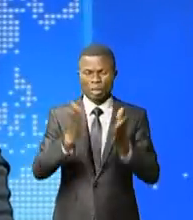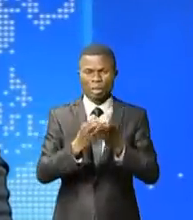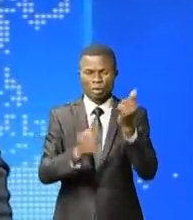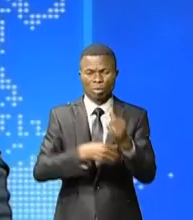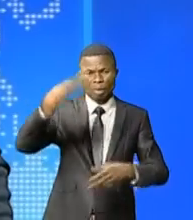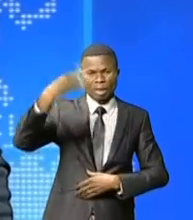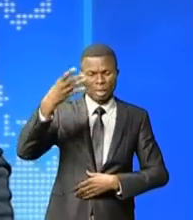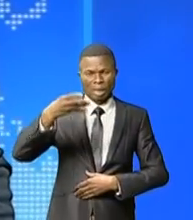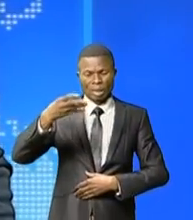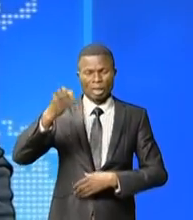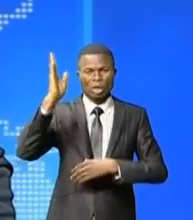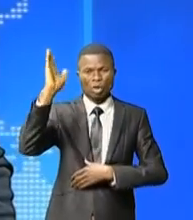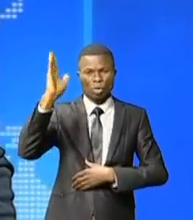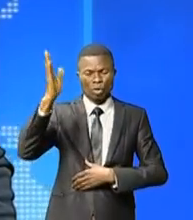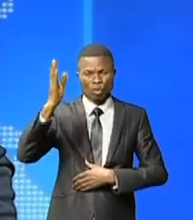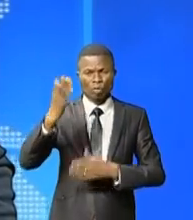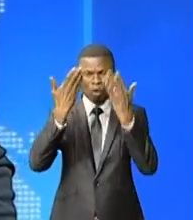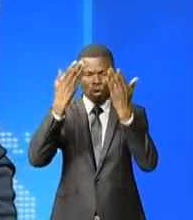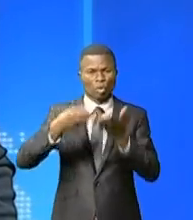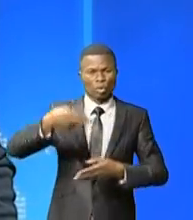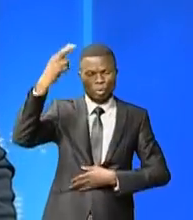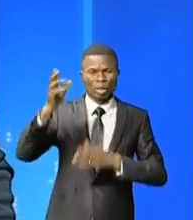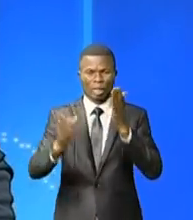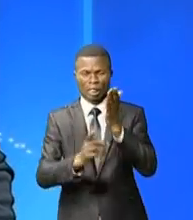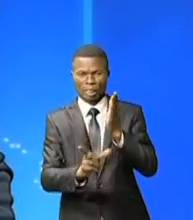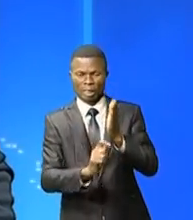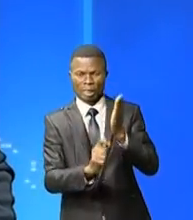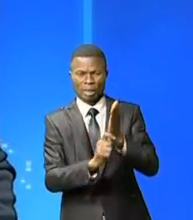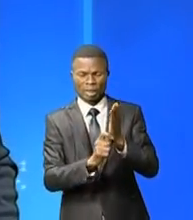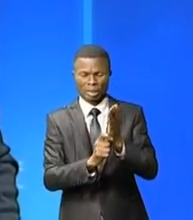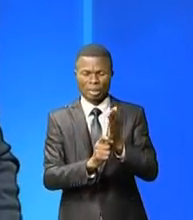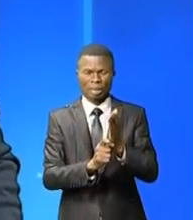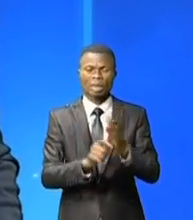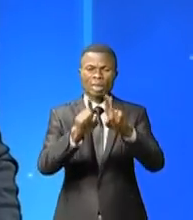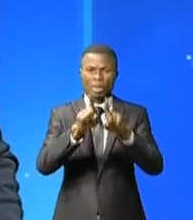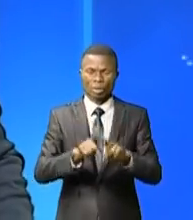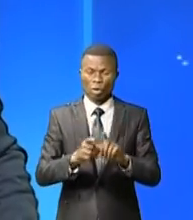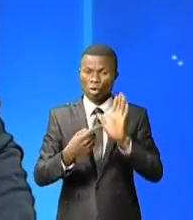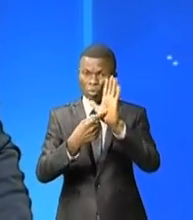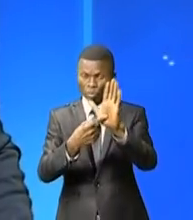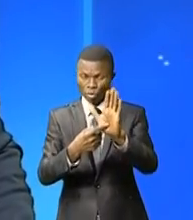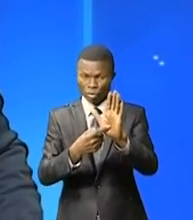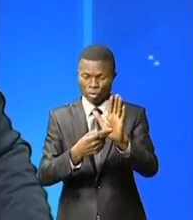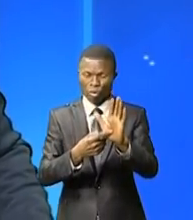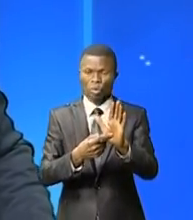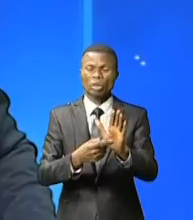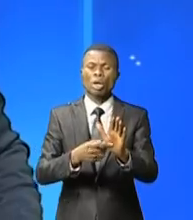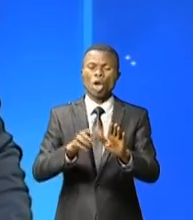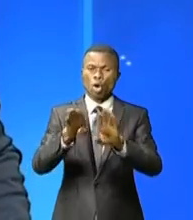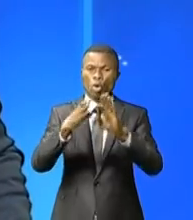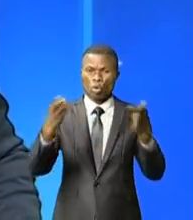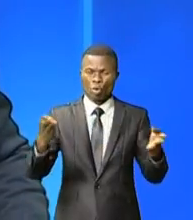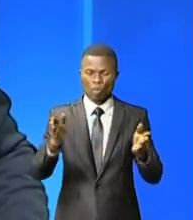4e session du Collège des hautes études des stratégies et des défenses CHESD. Mais nous vous proposons ce qu'a été